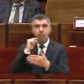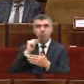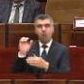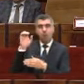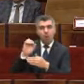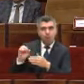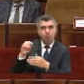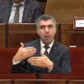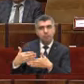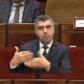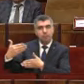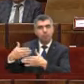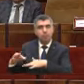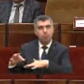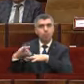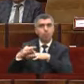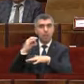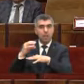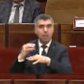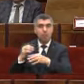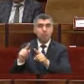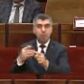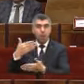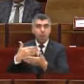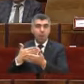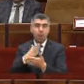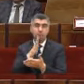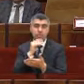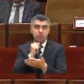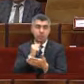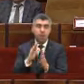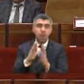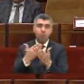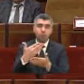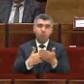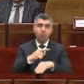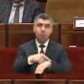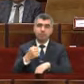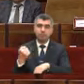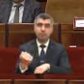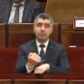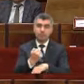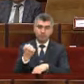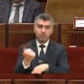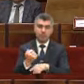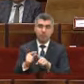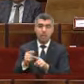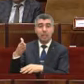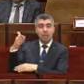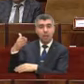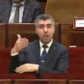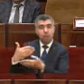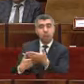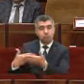زواج غير متفق، كنعرفوا ان مغاربه كثار اللي ما عندهمش الوراق ديالهم في دول المهجر وكيعانيوا هذا الاشكال. تعاملات ديال قنصليات السيده الوزيره، راه مازال